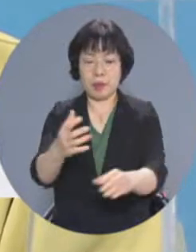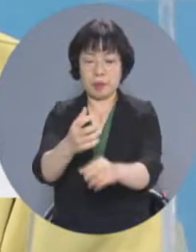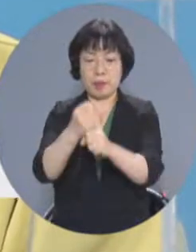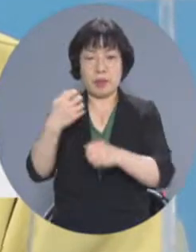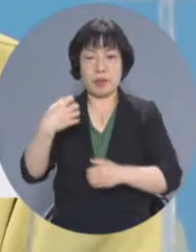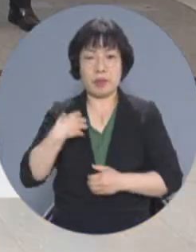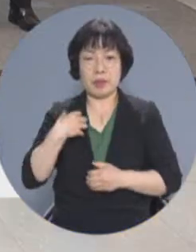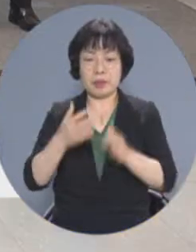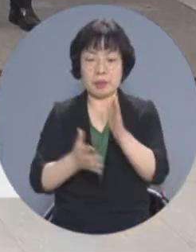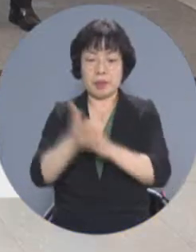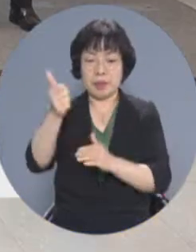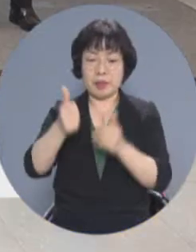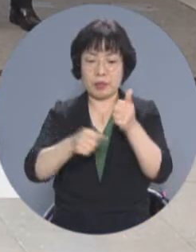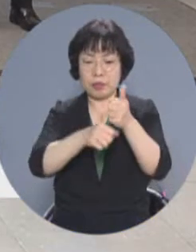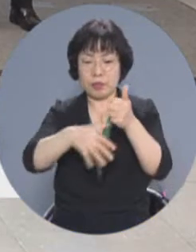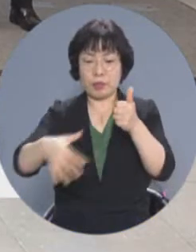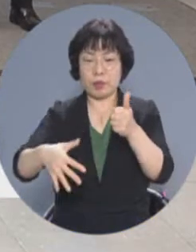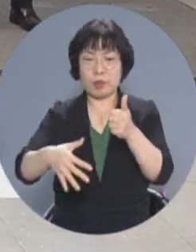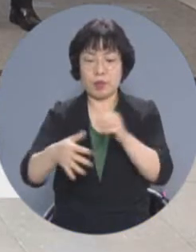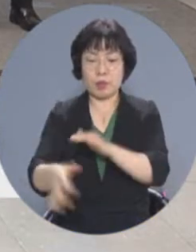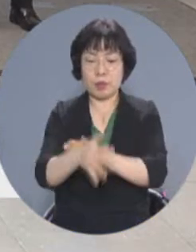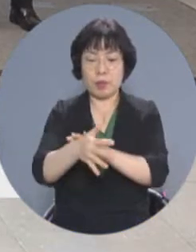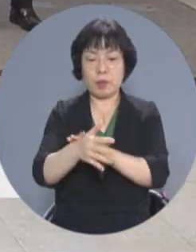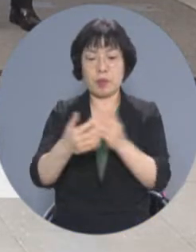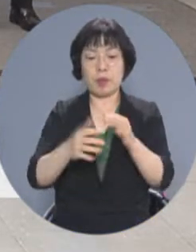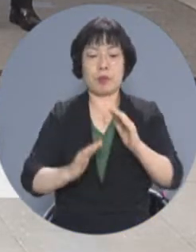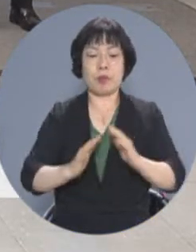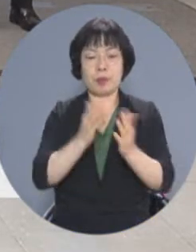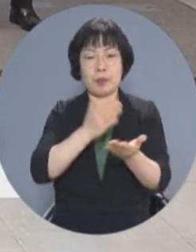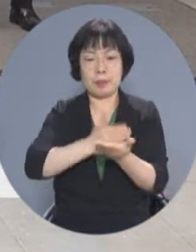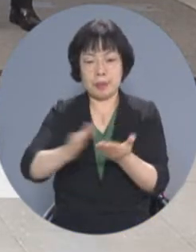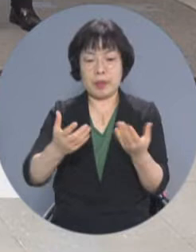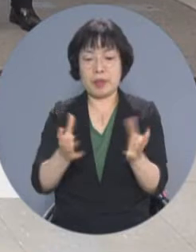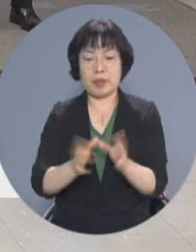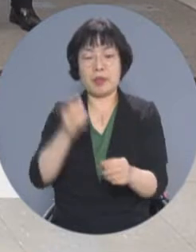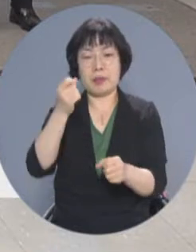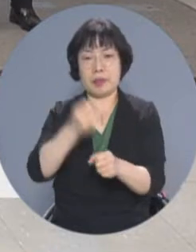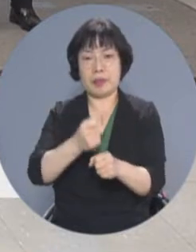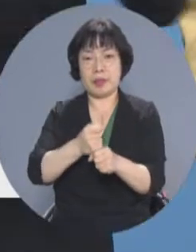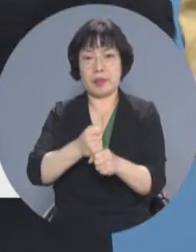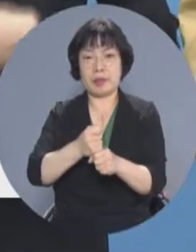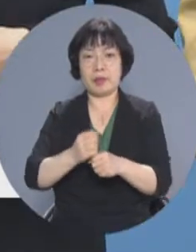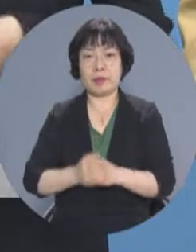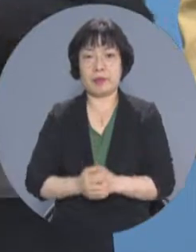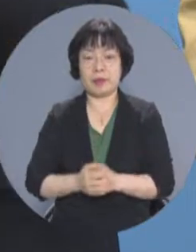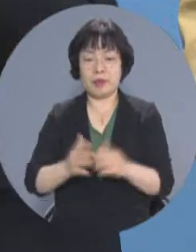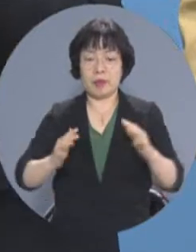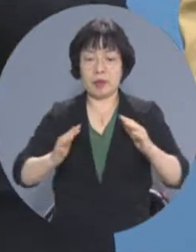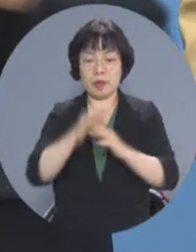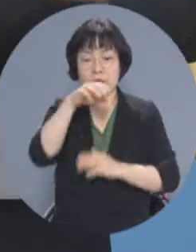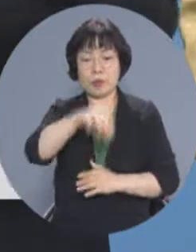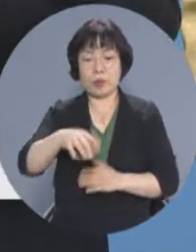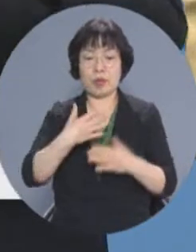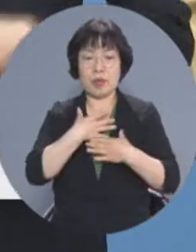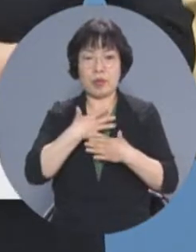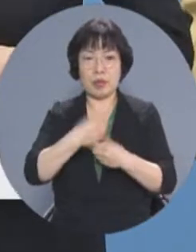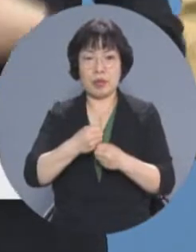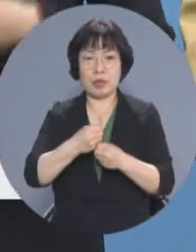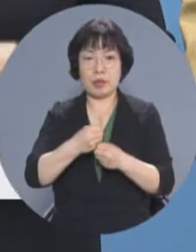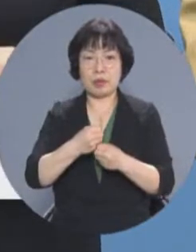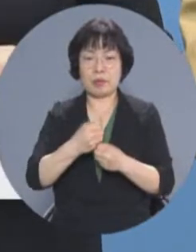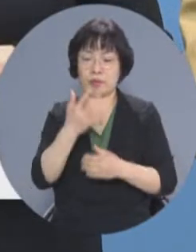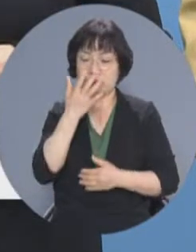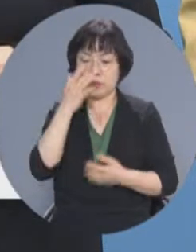할 시장 직속 기관으로 부실공사 척결 추진단을 설치한다는 게 대책의 골자입니다. 건설 현장의